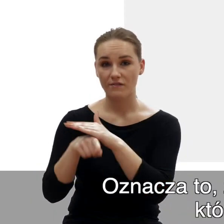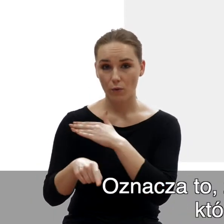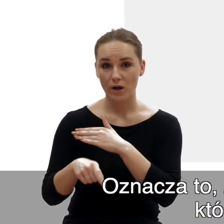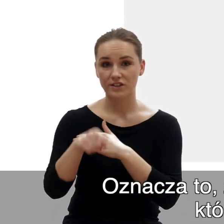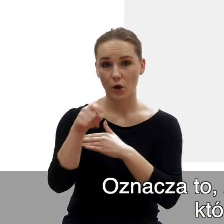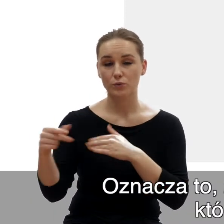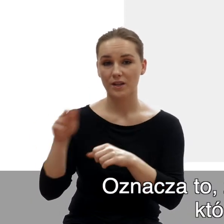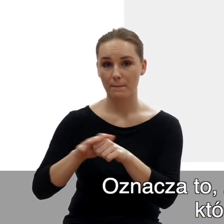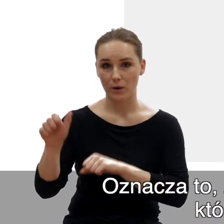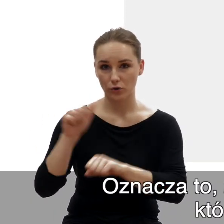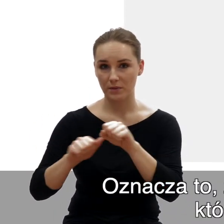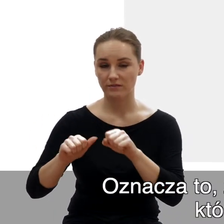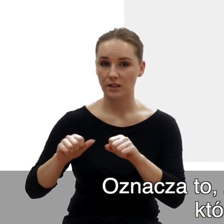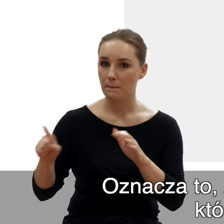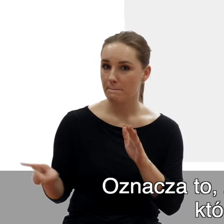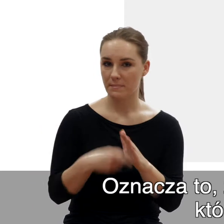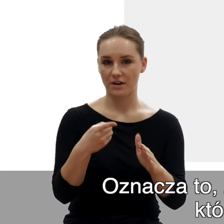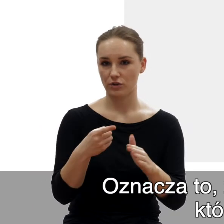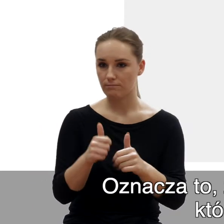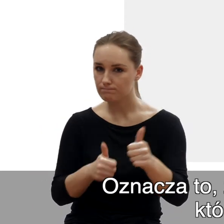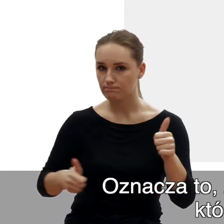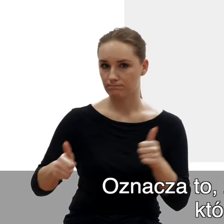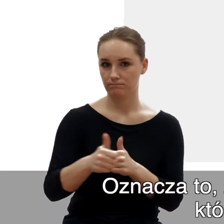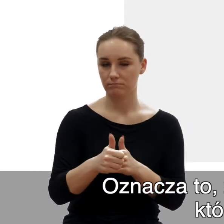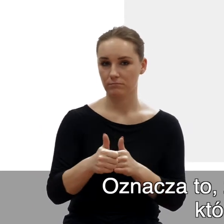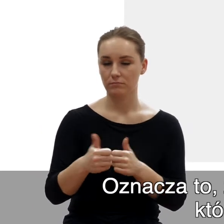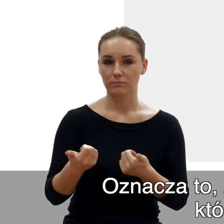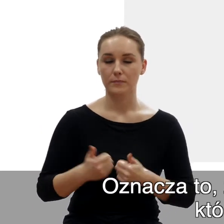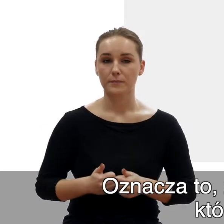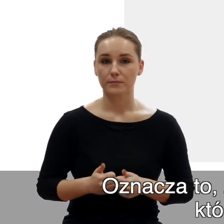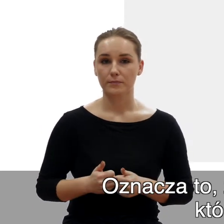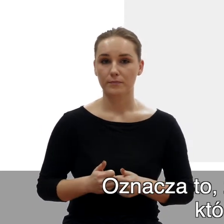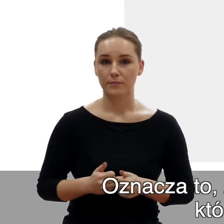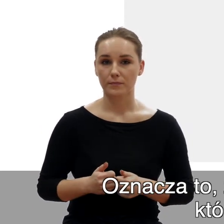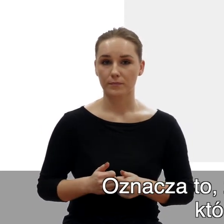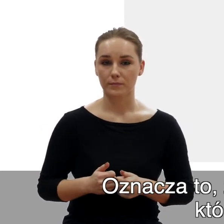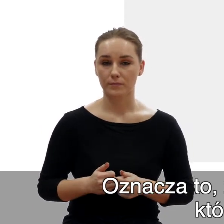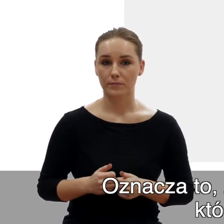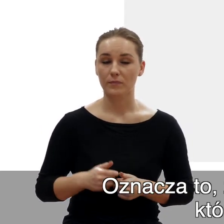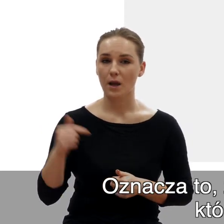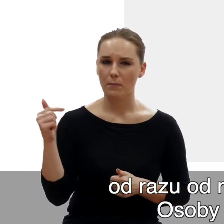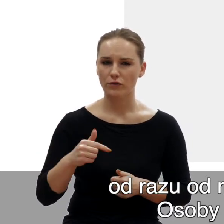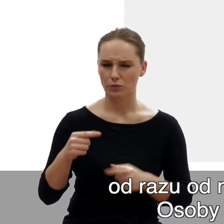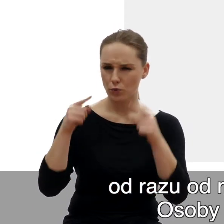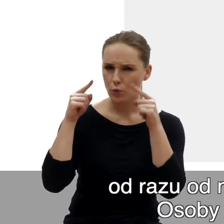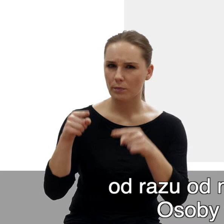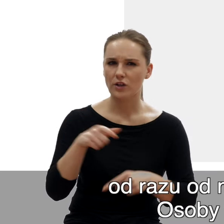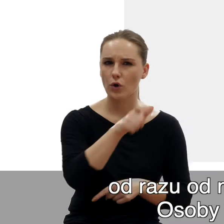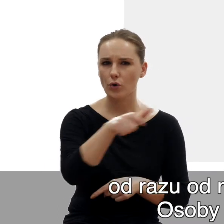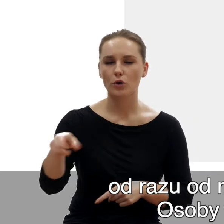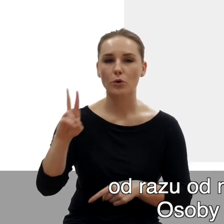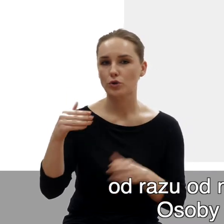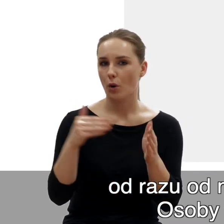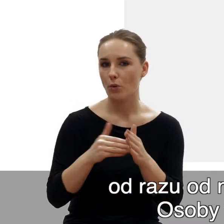że należy zwracać uwagę na takie osoby, które będą potrzebowały wsparcia od razu,